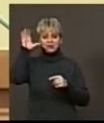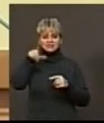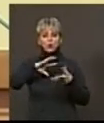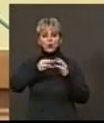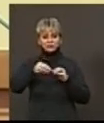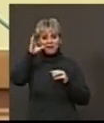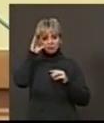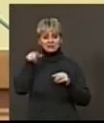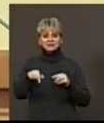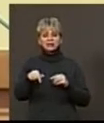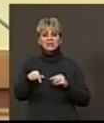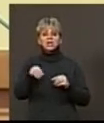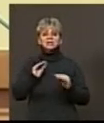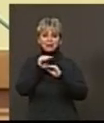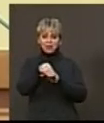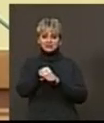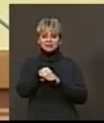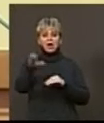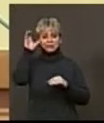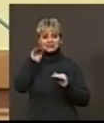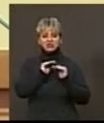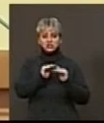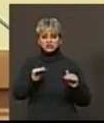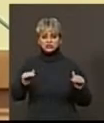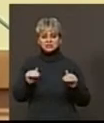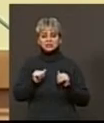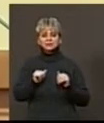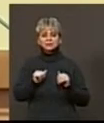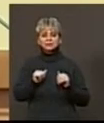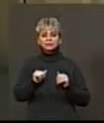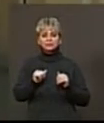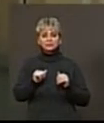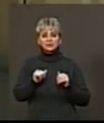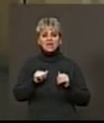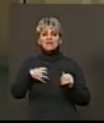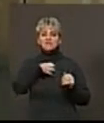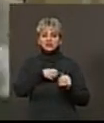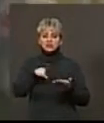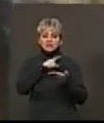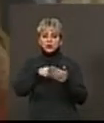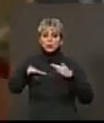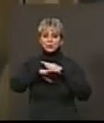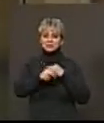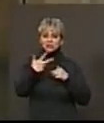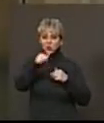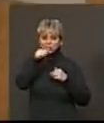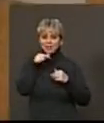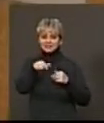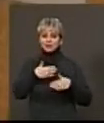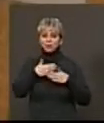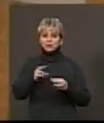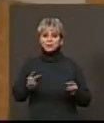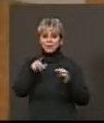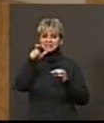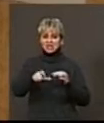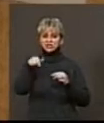общего образования и дополнительного образования детей. Важнейший вопрос последних 3 месяцев – помощь